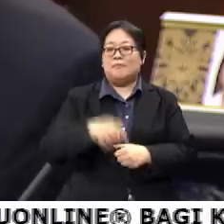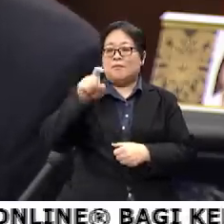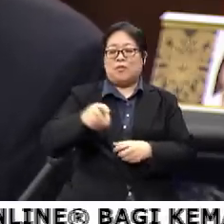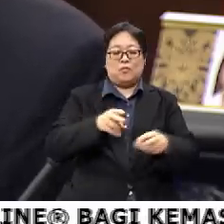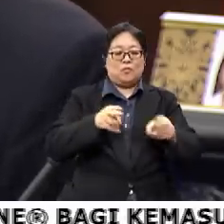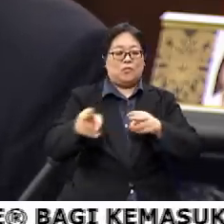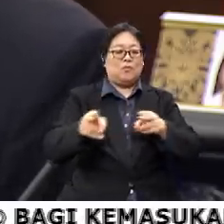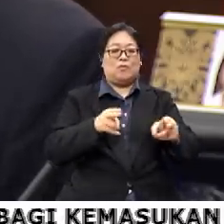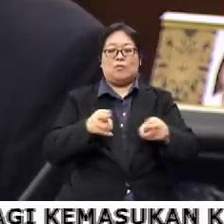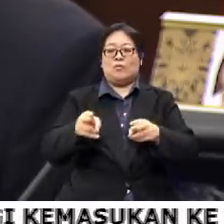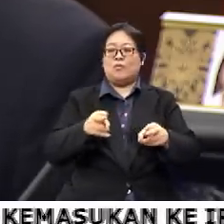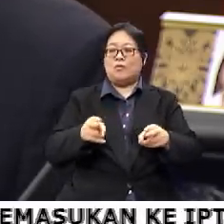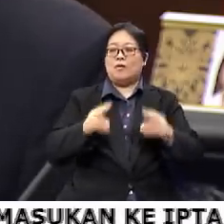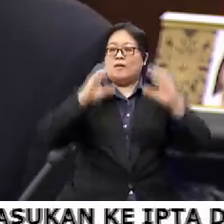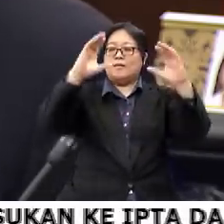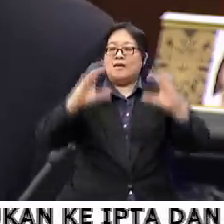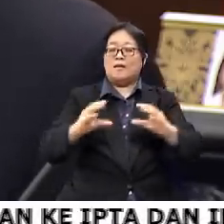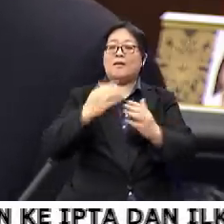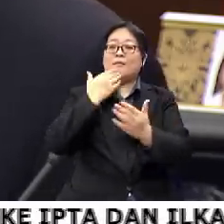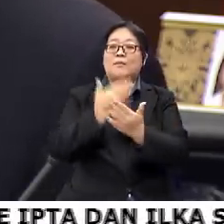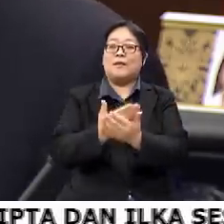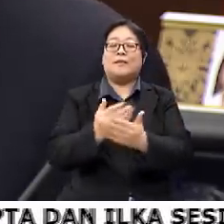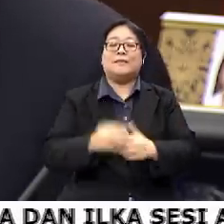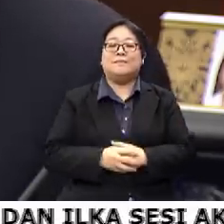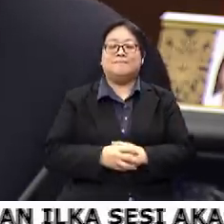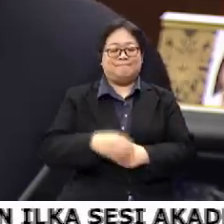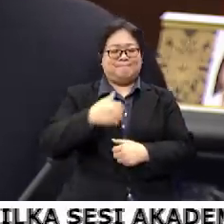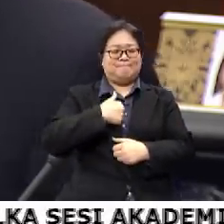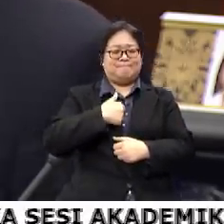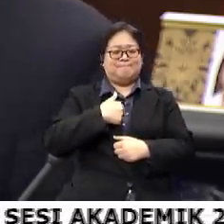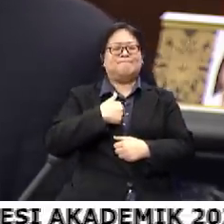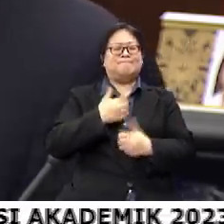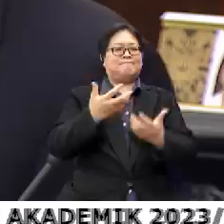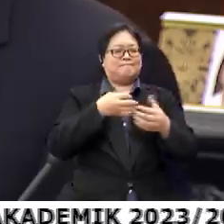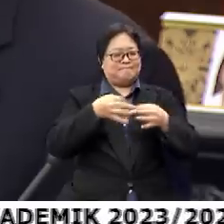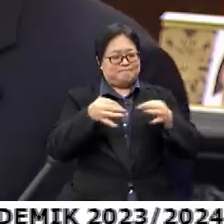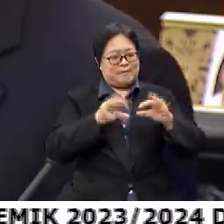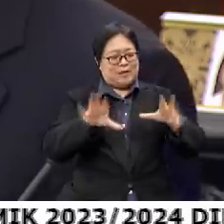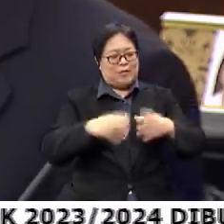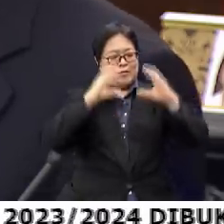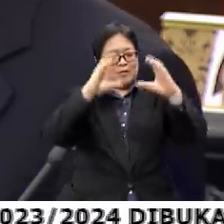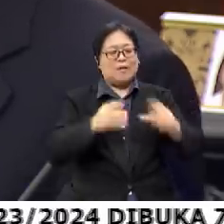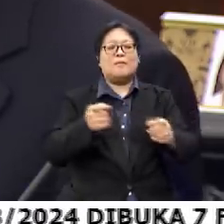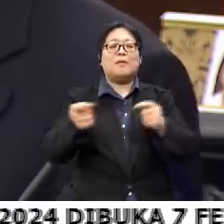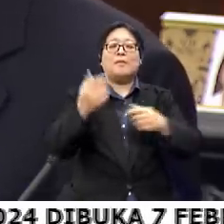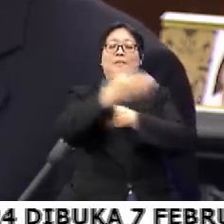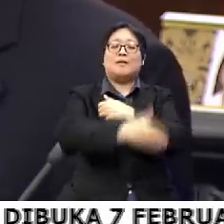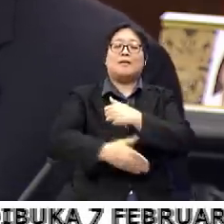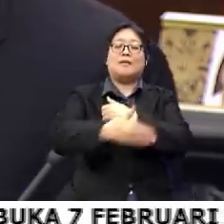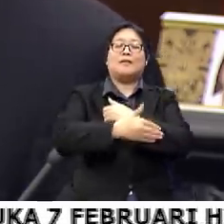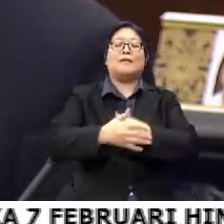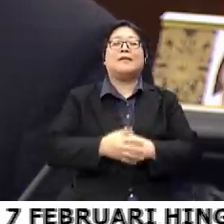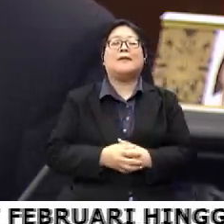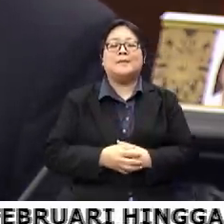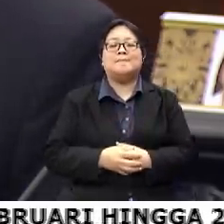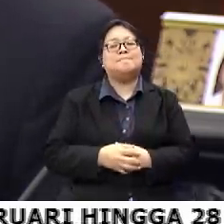diuruskan dengan secara baik. Ya, saya hanya ingin menyentuh tentang bagaimana perjalanan pemerintahan negara ini.